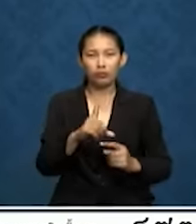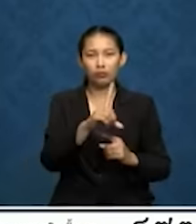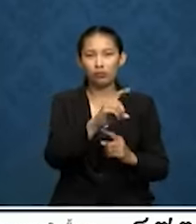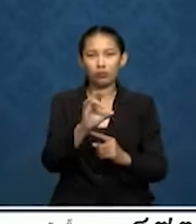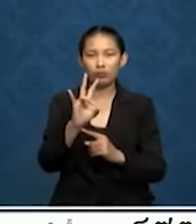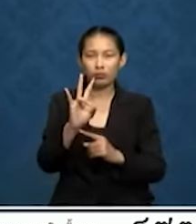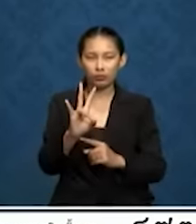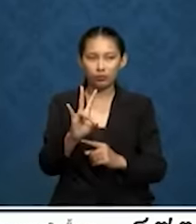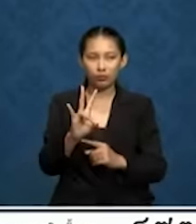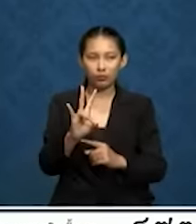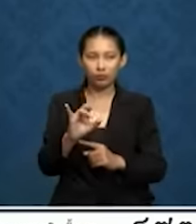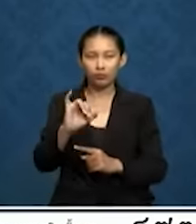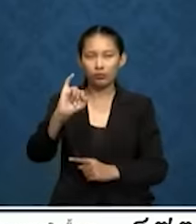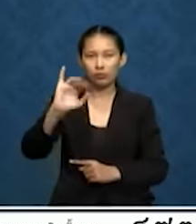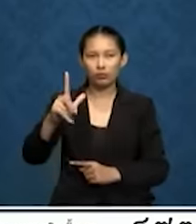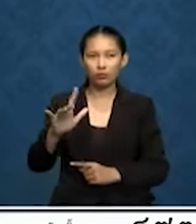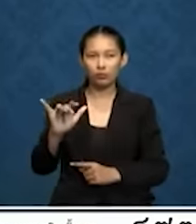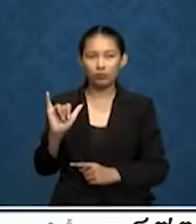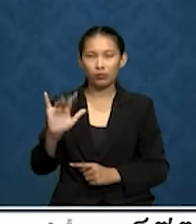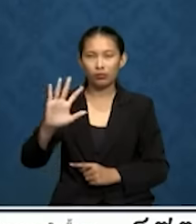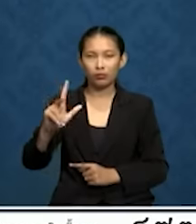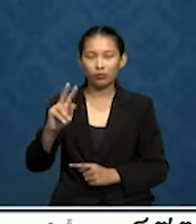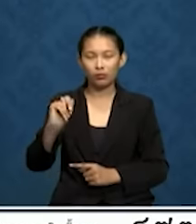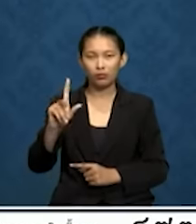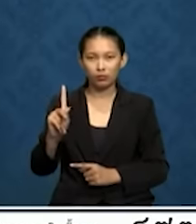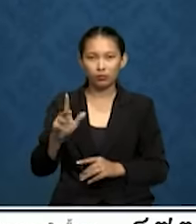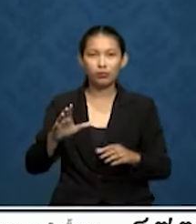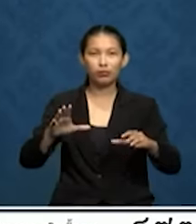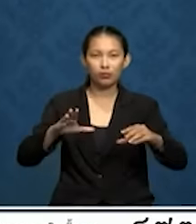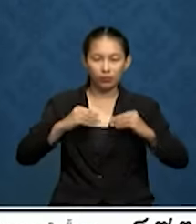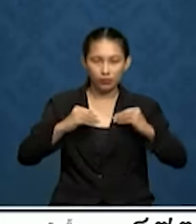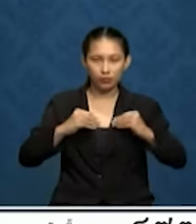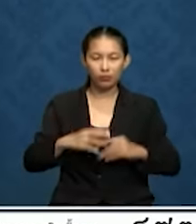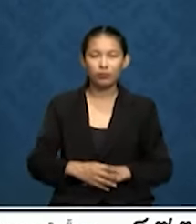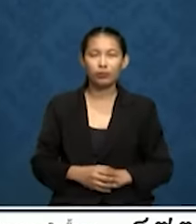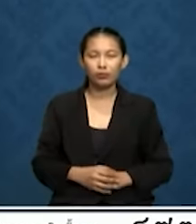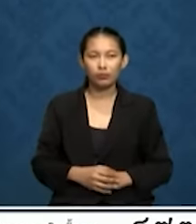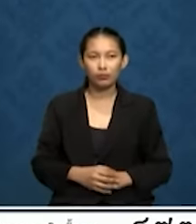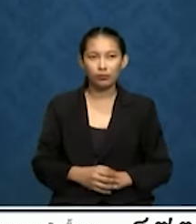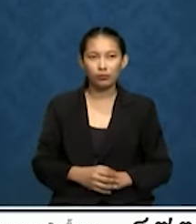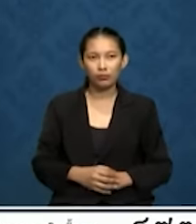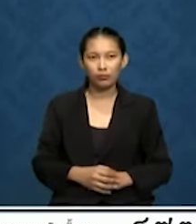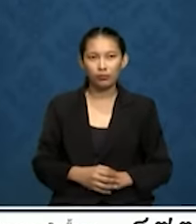107นายชัยชนกชิดชอบ เห็นชอบครับ